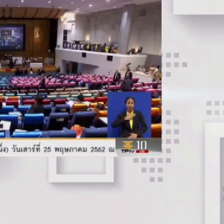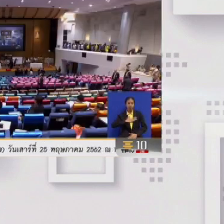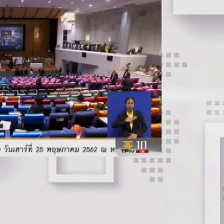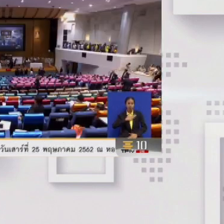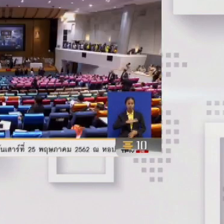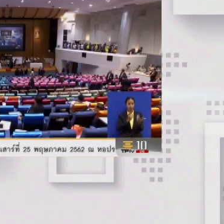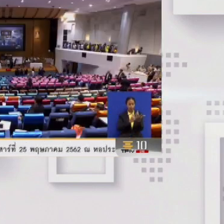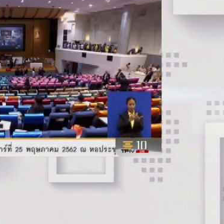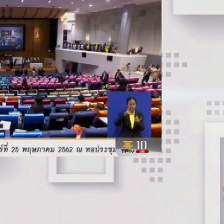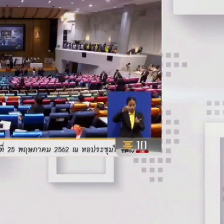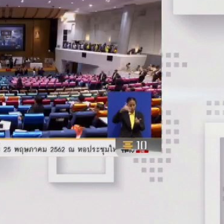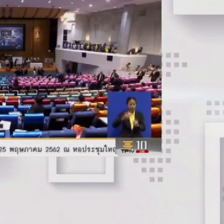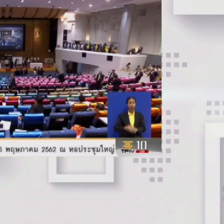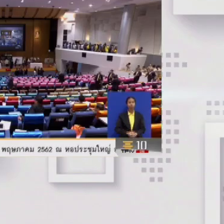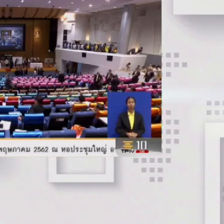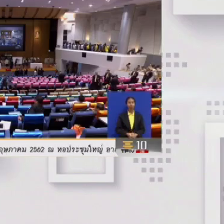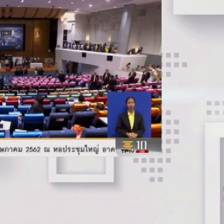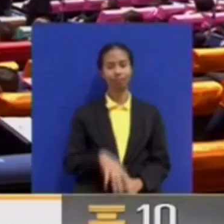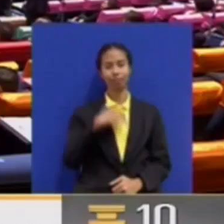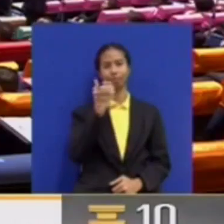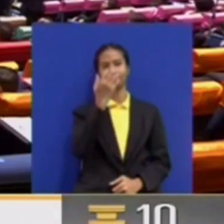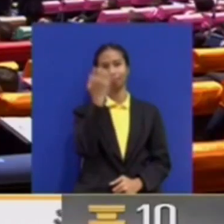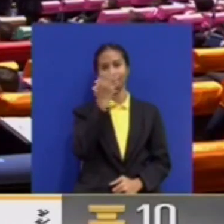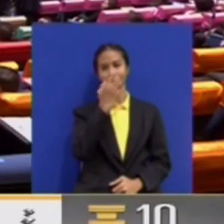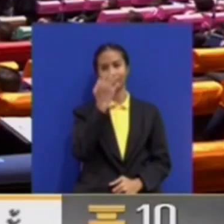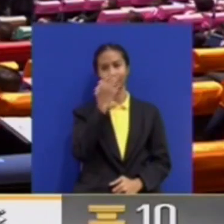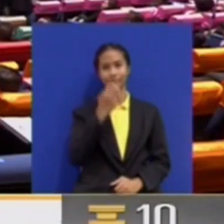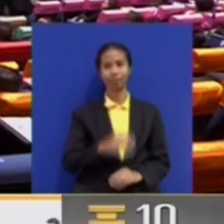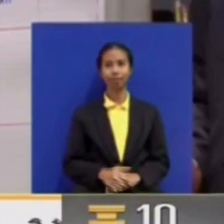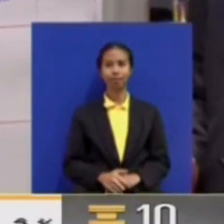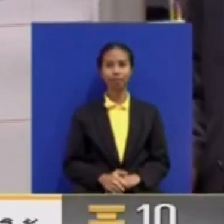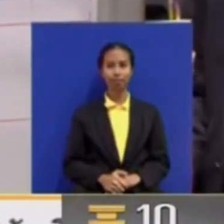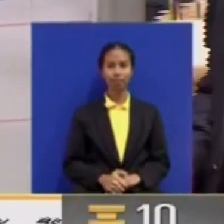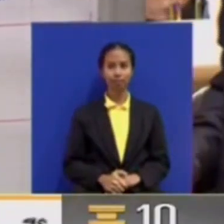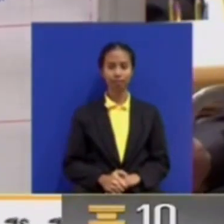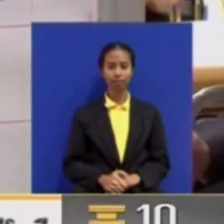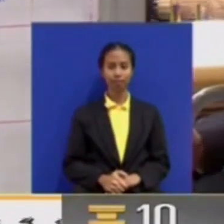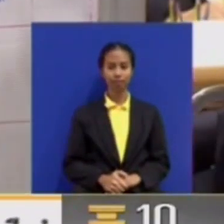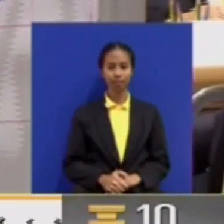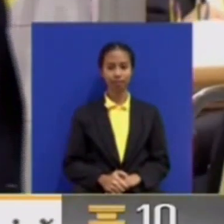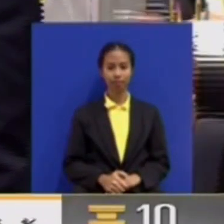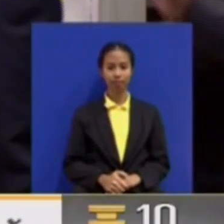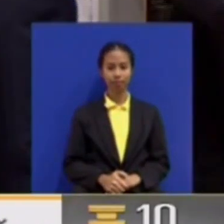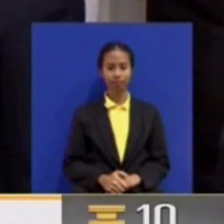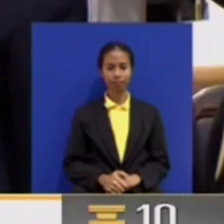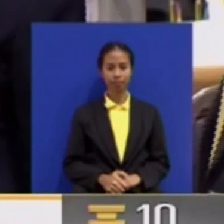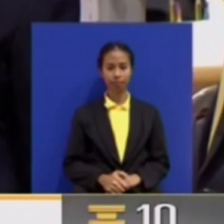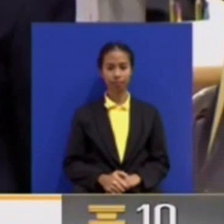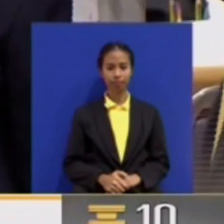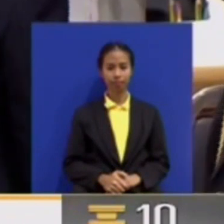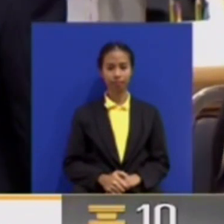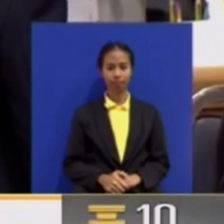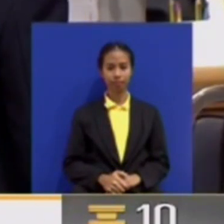ทอดที่เราลิงก์มาจากทีวีรัฐสภาค่ะเชิญค่ะ อันนี้กุมกล่องดวงใจอยู ่ค่ะ จะดิ้นมากจะร้องมากก็ไม่ได ้ค่ะ เพ